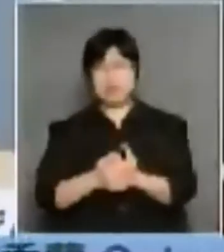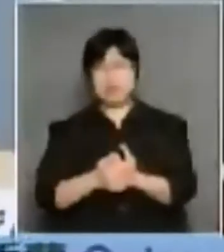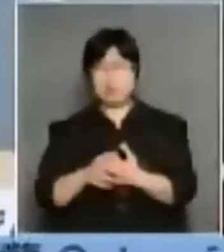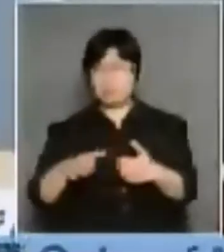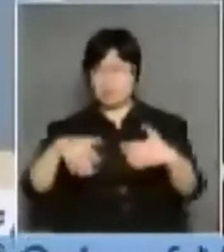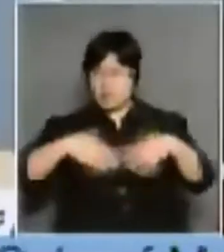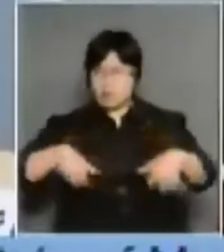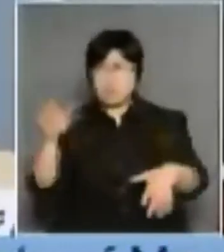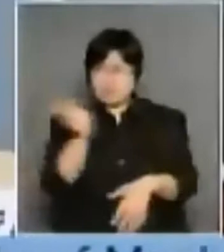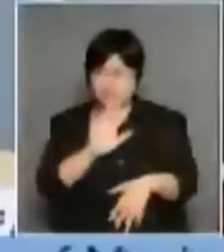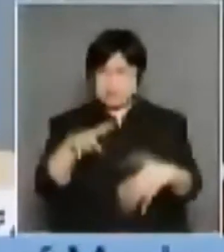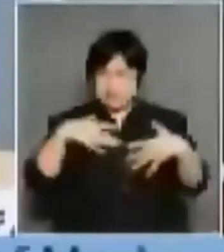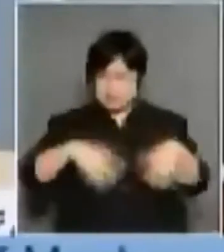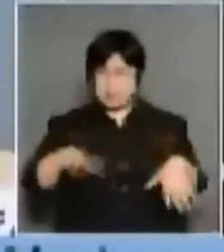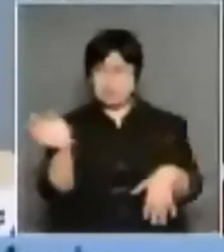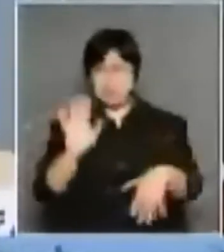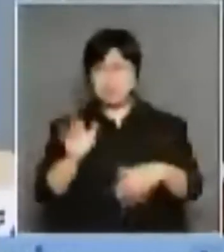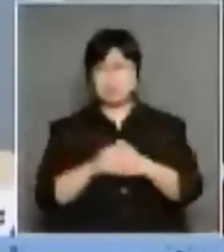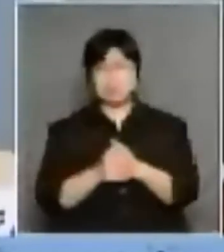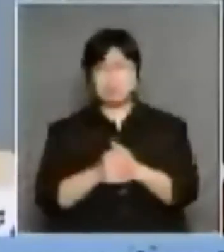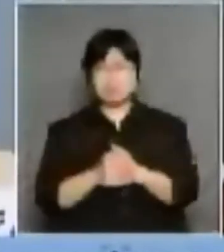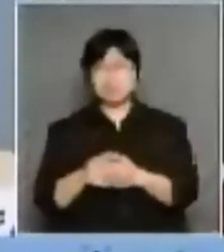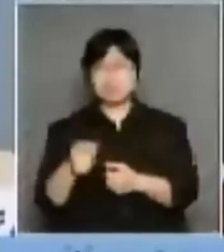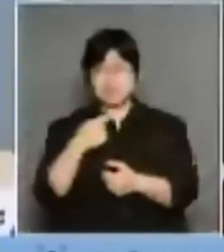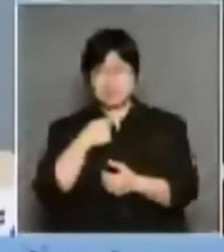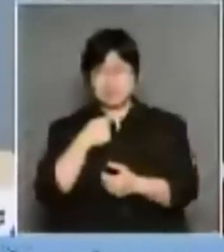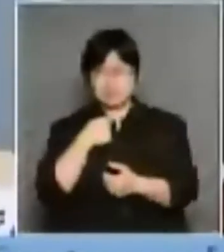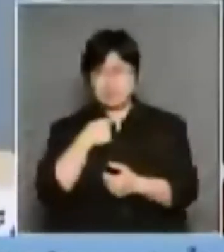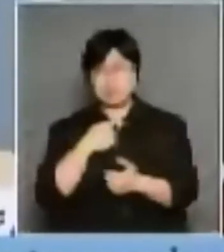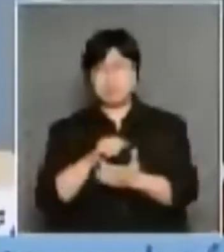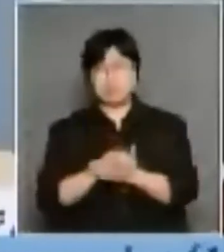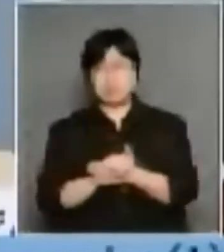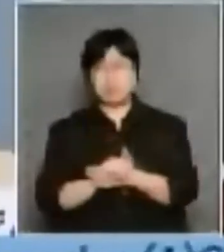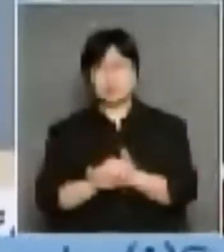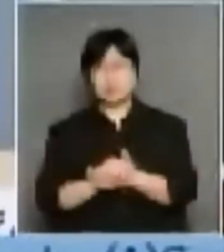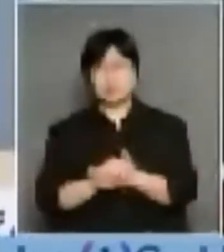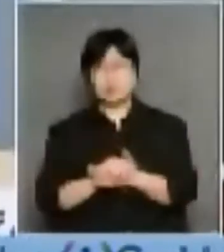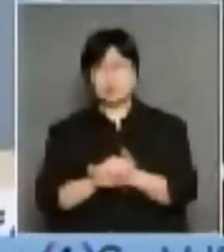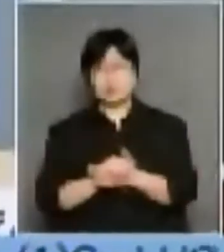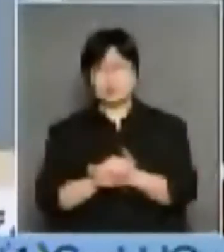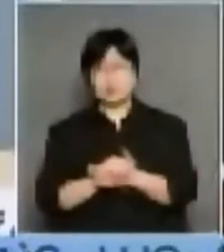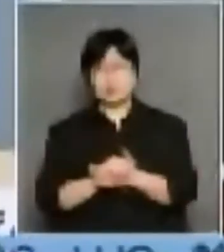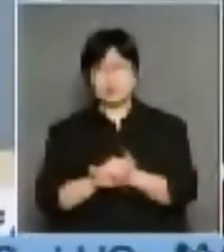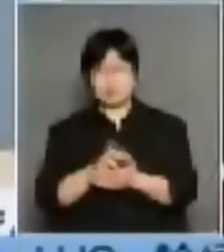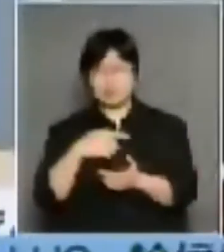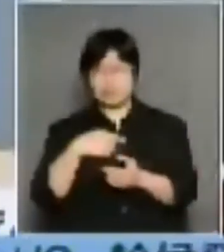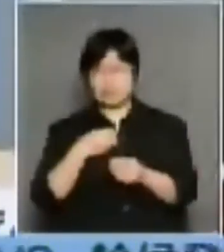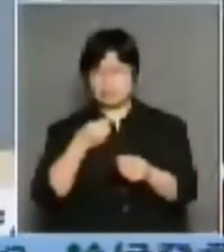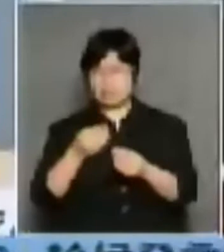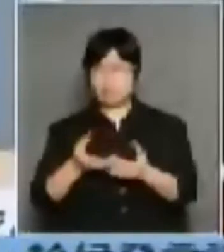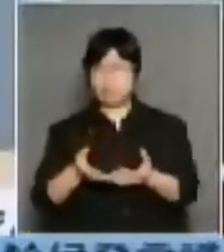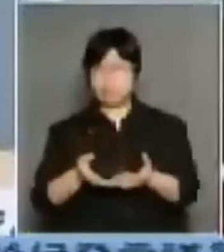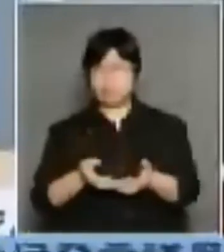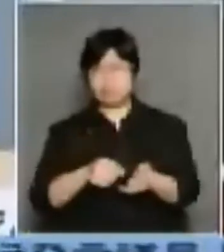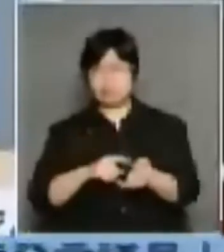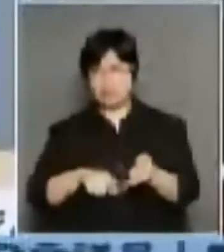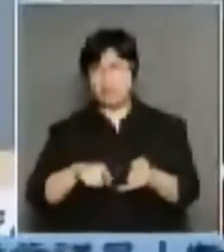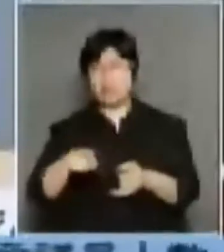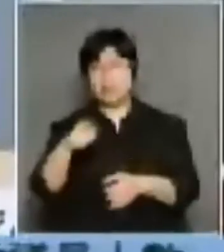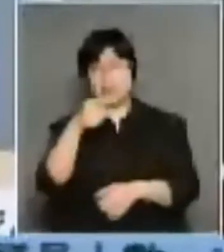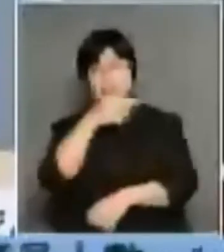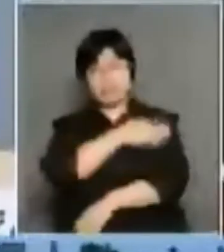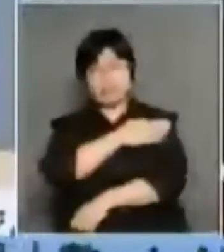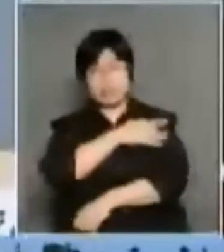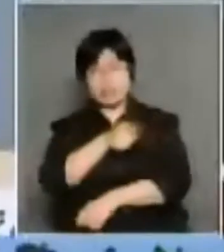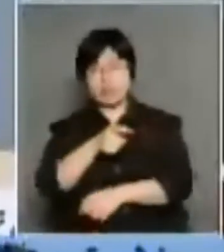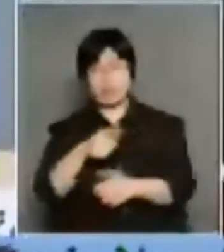噶，你一定會再面付出後果㗎。佢意思就係咪你付出後果啊？你